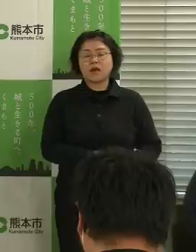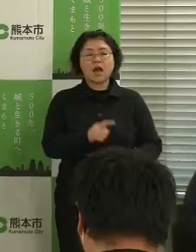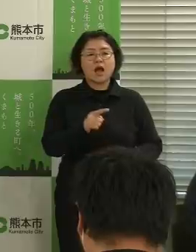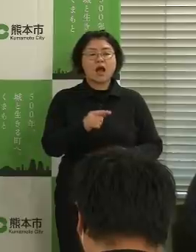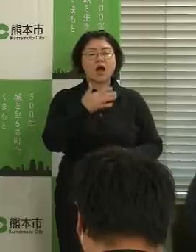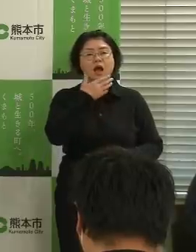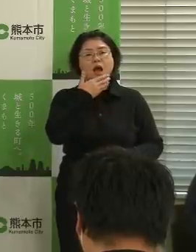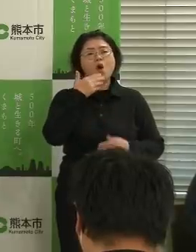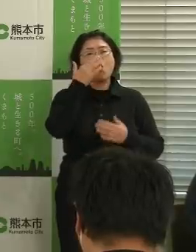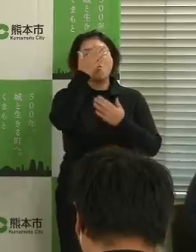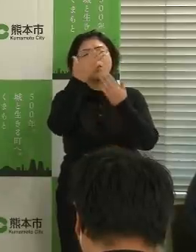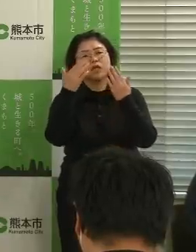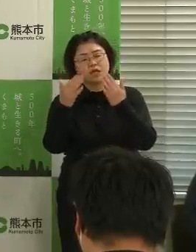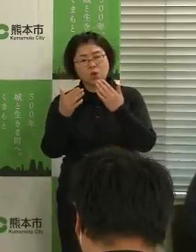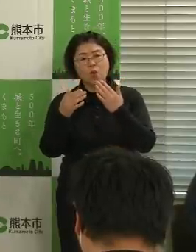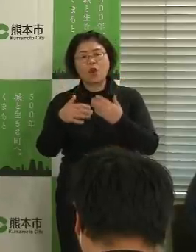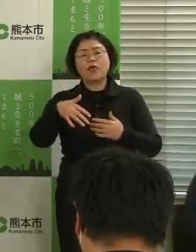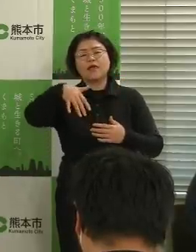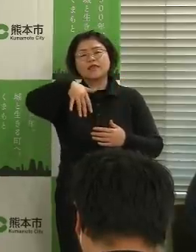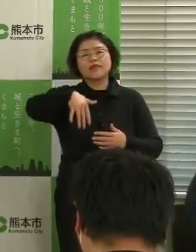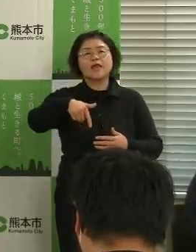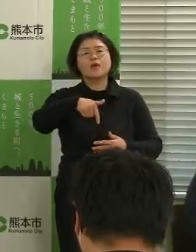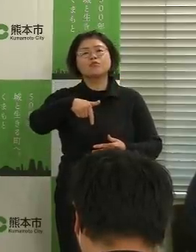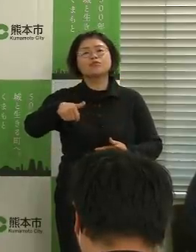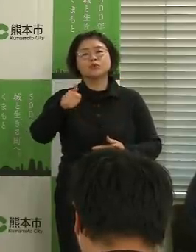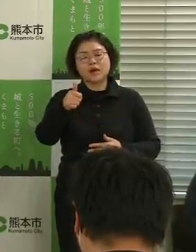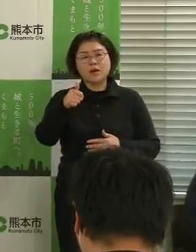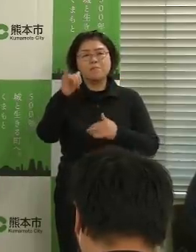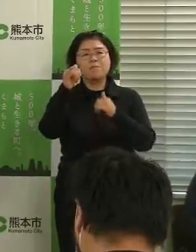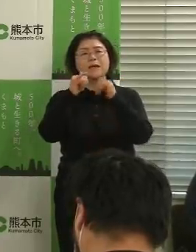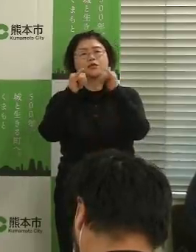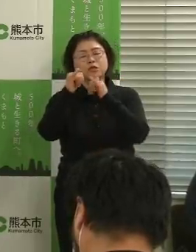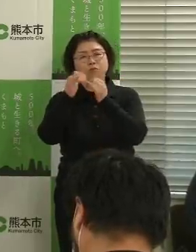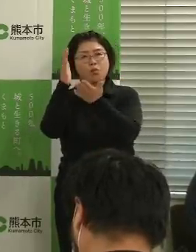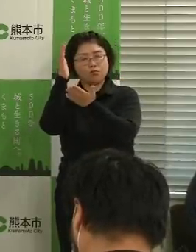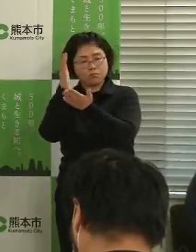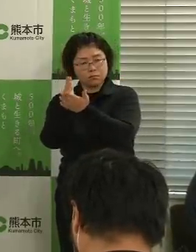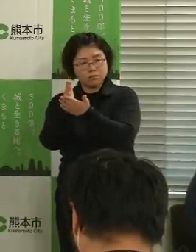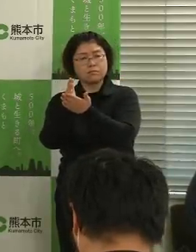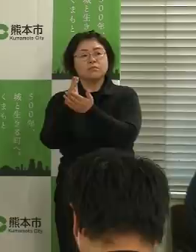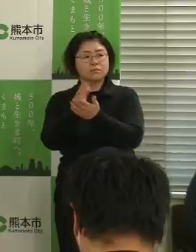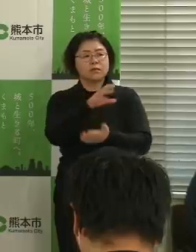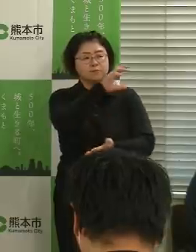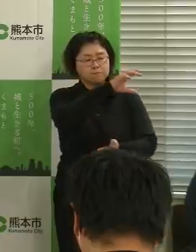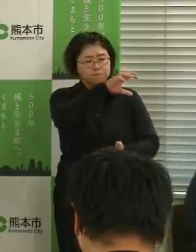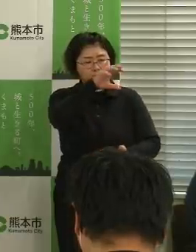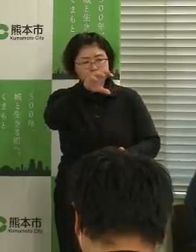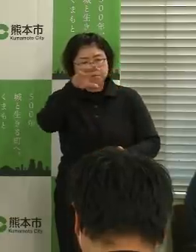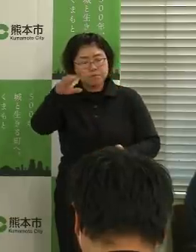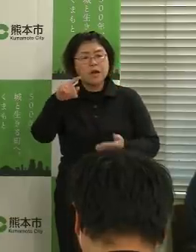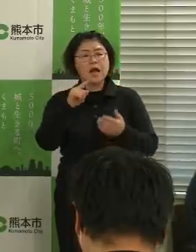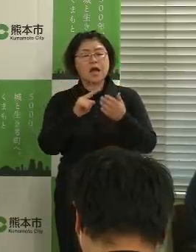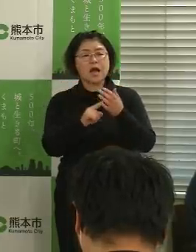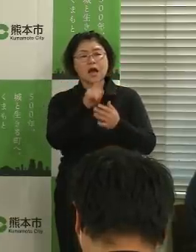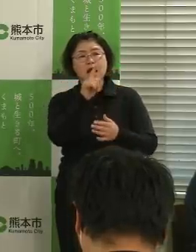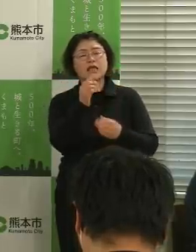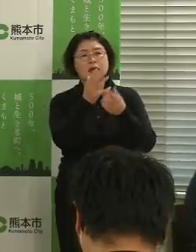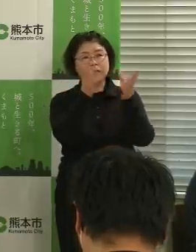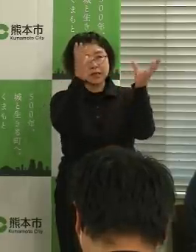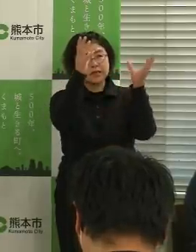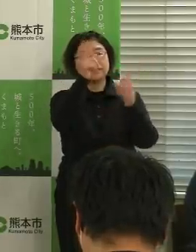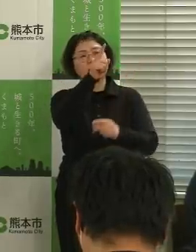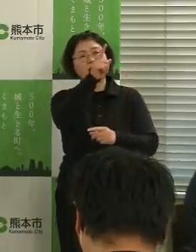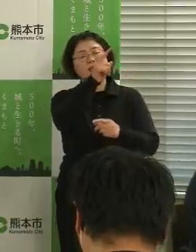のねぶた祭りとですね、もうイベント中止がもう発表されておりますし、各地では全国各地でも花火大会は中